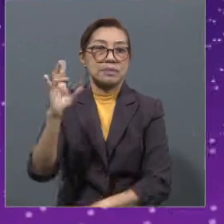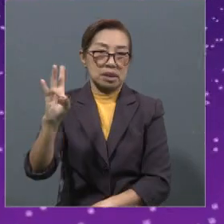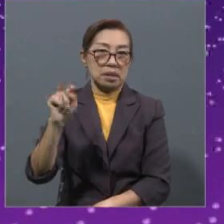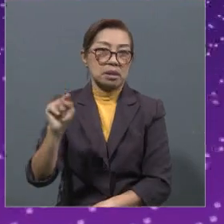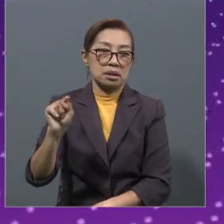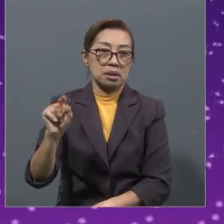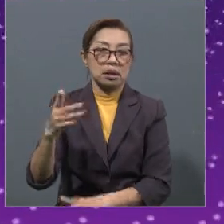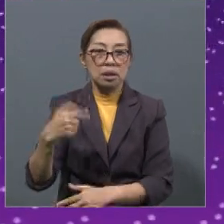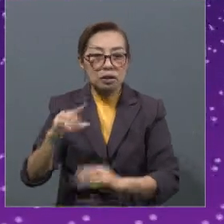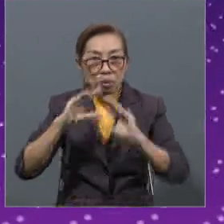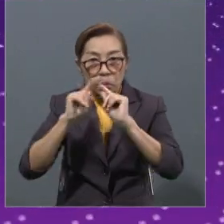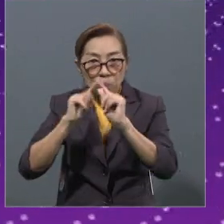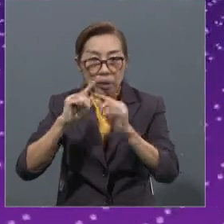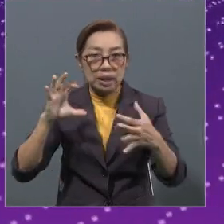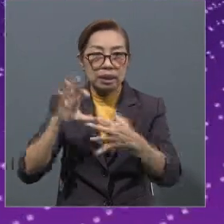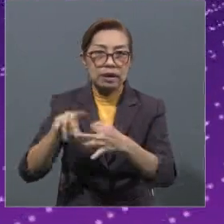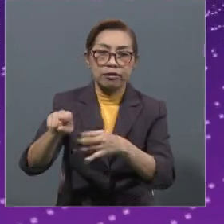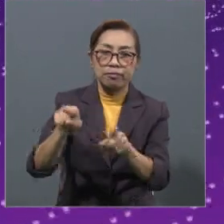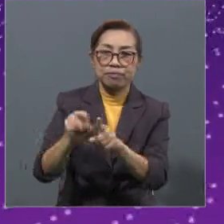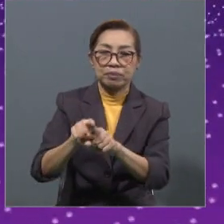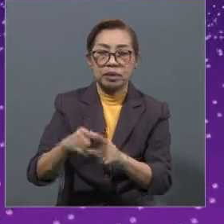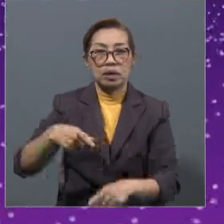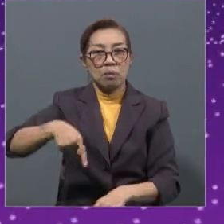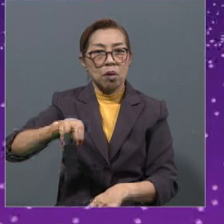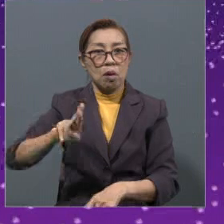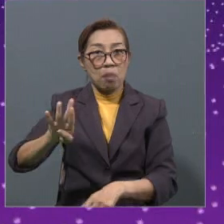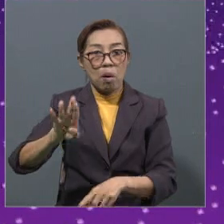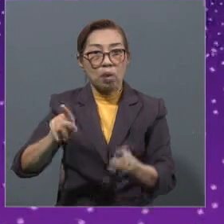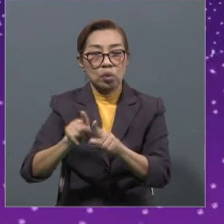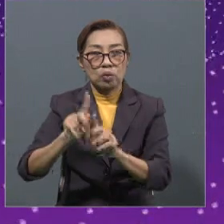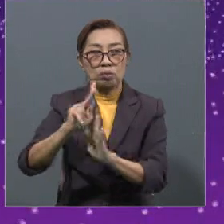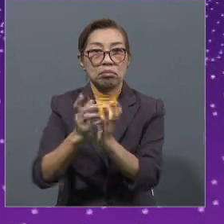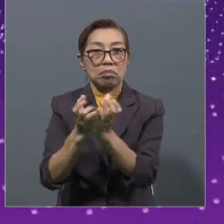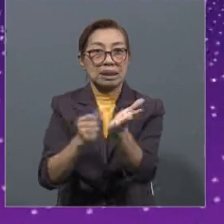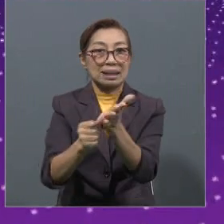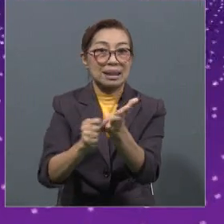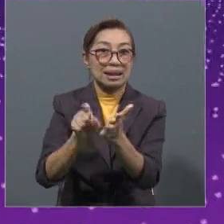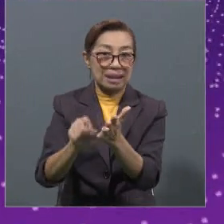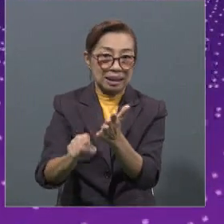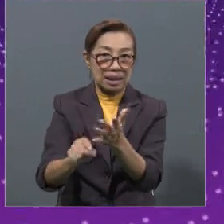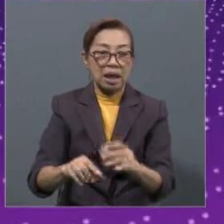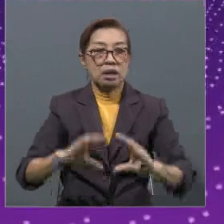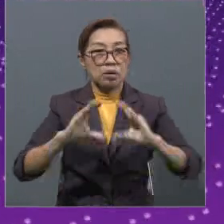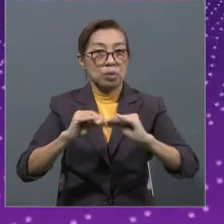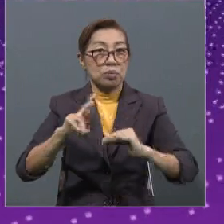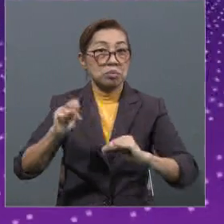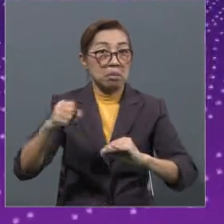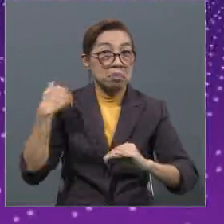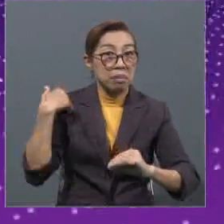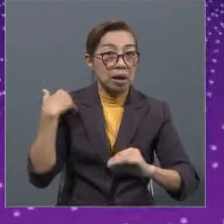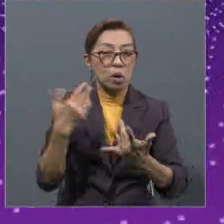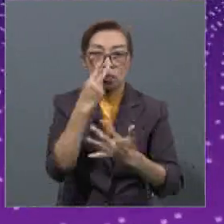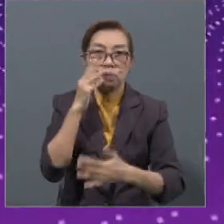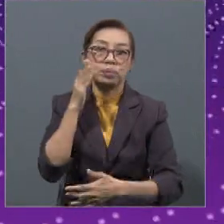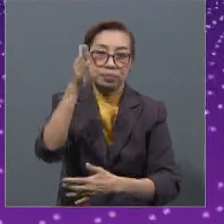มีการหาข้อสรุปเรื่องของการดันร่างพ.ร.บประชามติในการประชุมสภาสมัยวิสามัญด้วยหรือไม่ก็ต้องรอดู